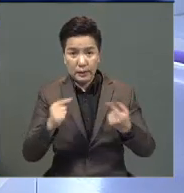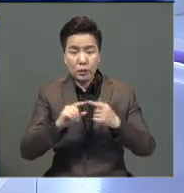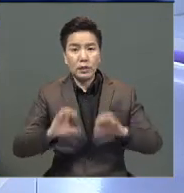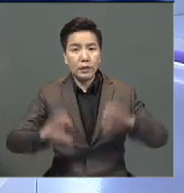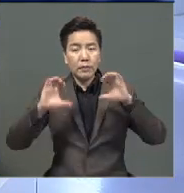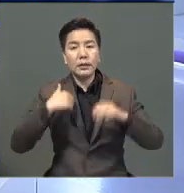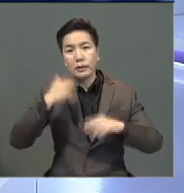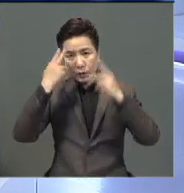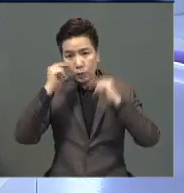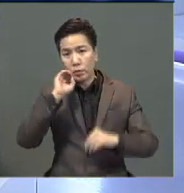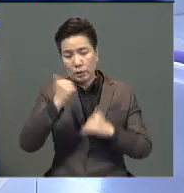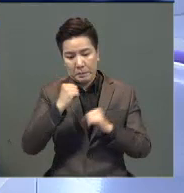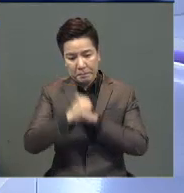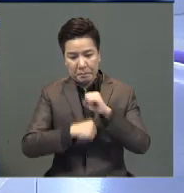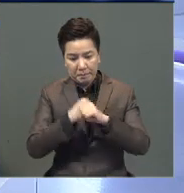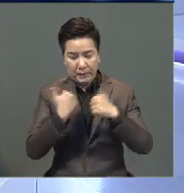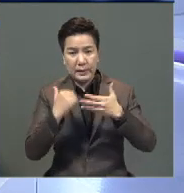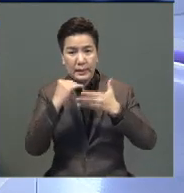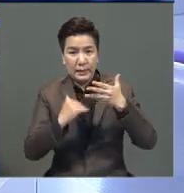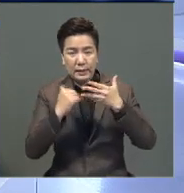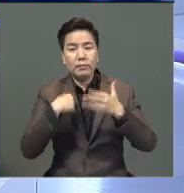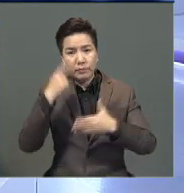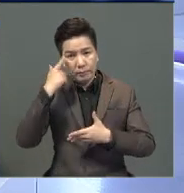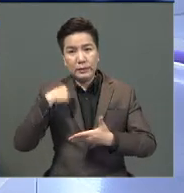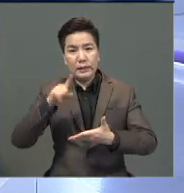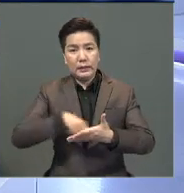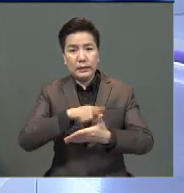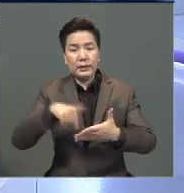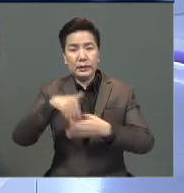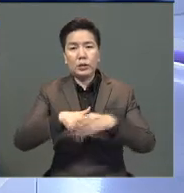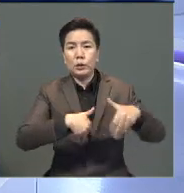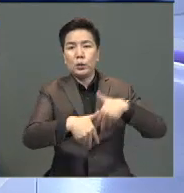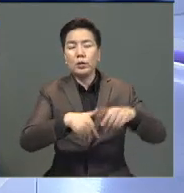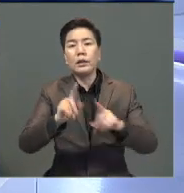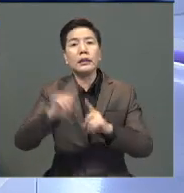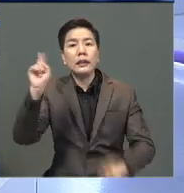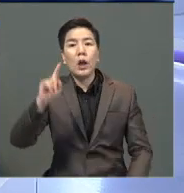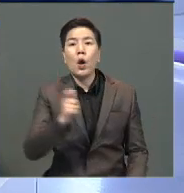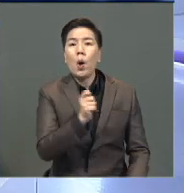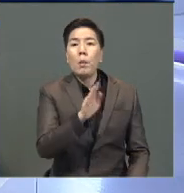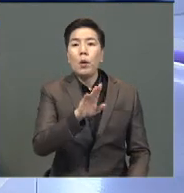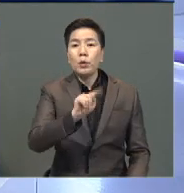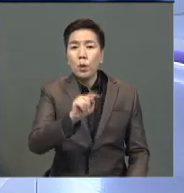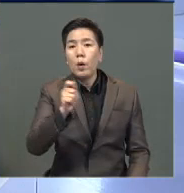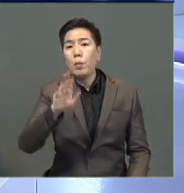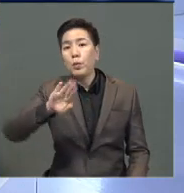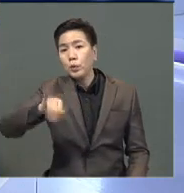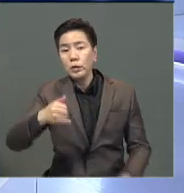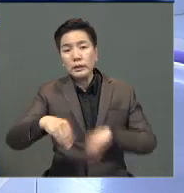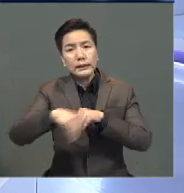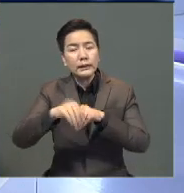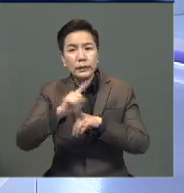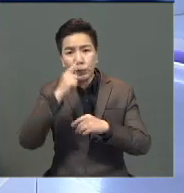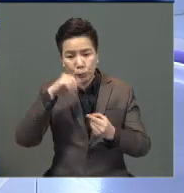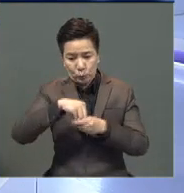เองก็ได้ยกก็บอกเองว่าปลายปีนี้น่าจะมีการเลือกตั้งท้องถิ่นคะว่าท้องถิ่นเนี่ยท้องถิ่นไหนอบตอบจดูเอาให้